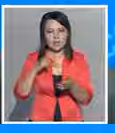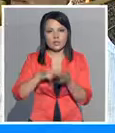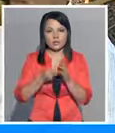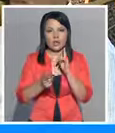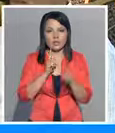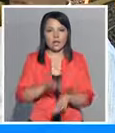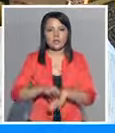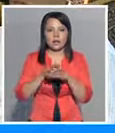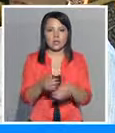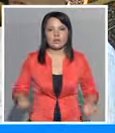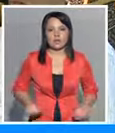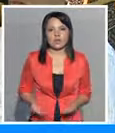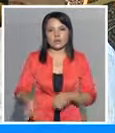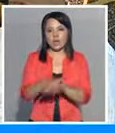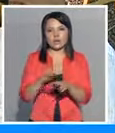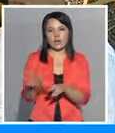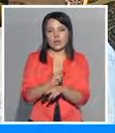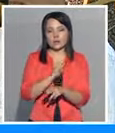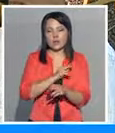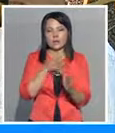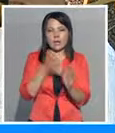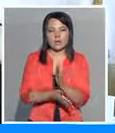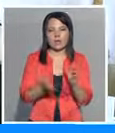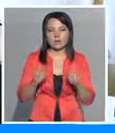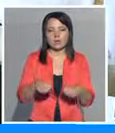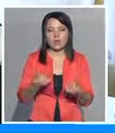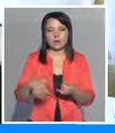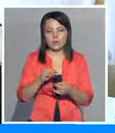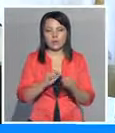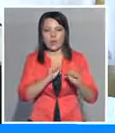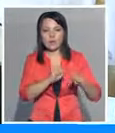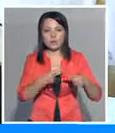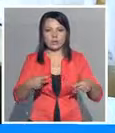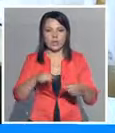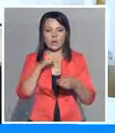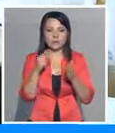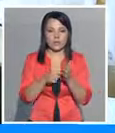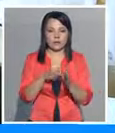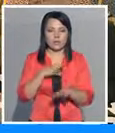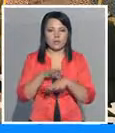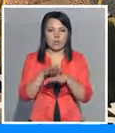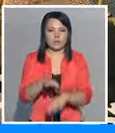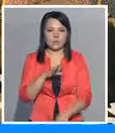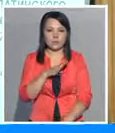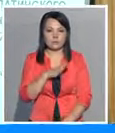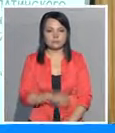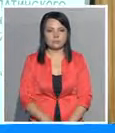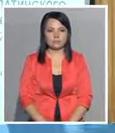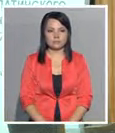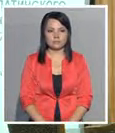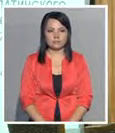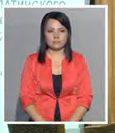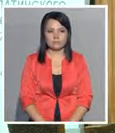Сондықтан конференция барысында тұрғындардың ем-дом алу жолдары мен оларды әлеуметтік қорғау мәселелері де көтерілді. Біздің негізгі